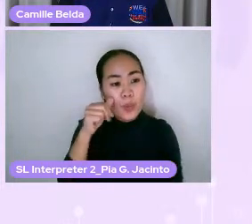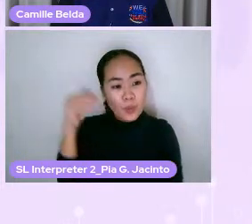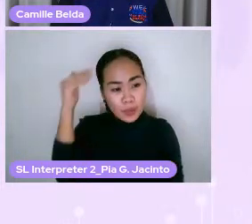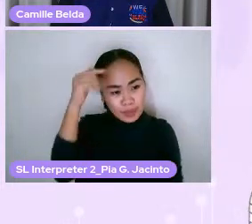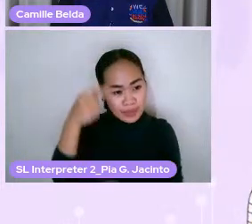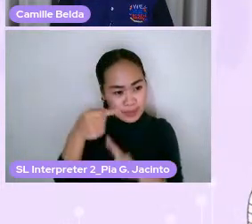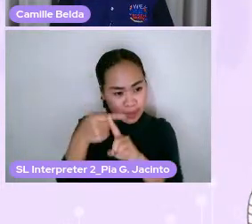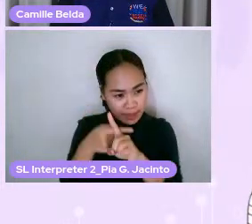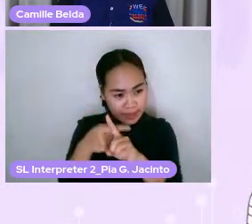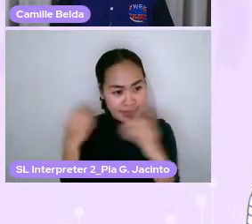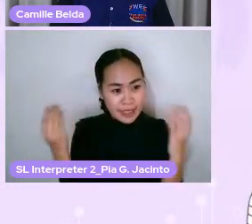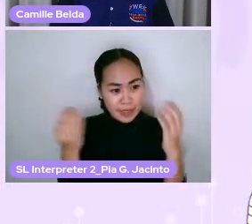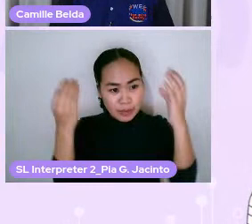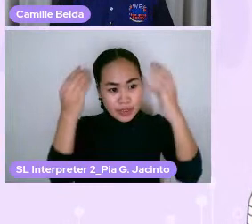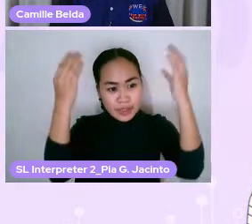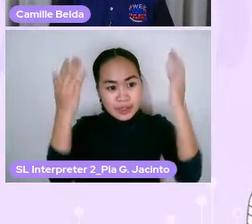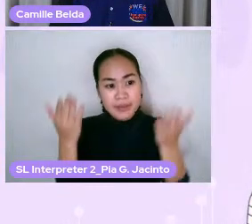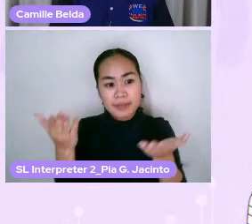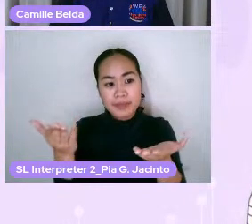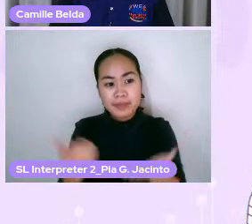celebration.